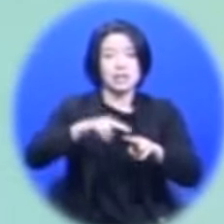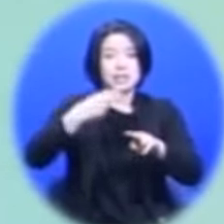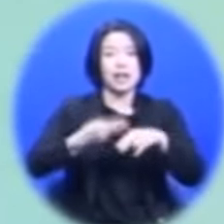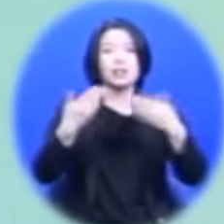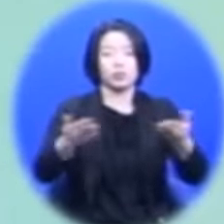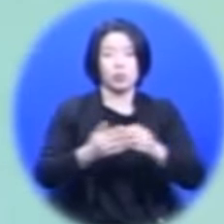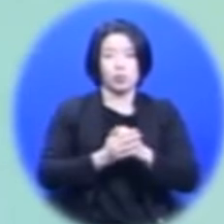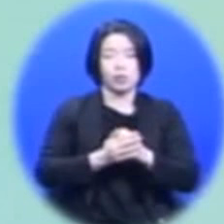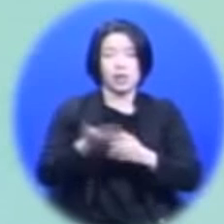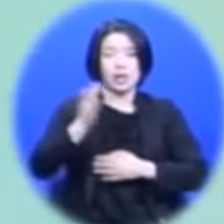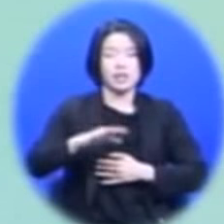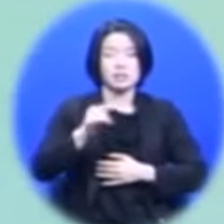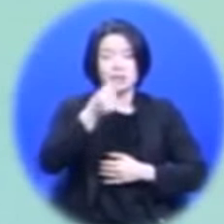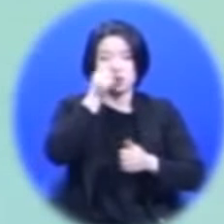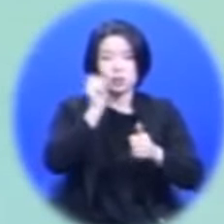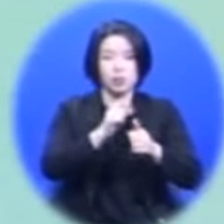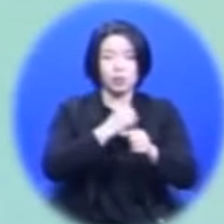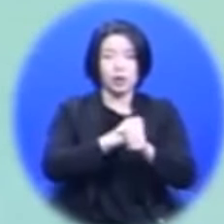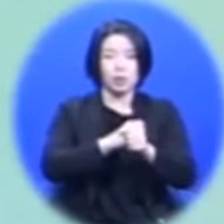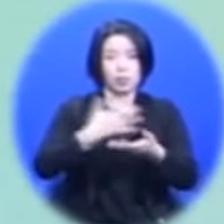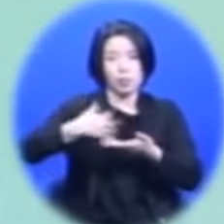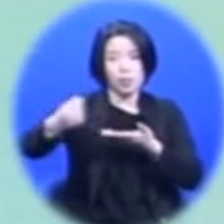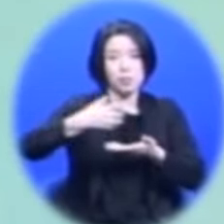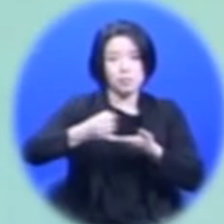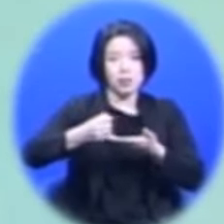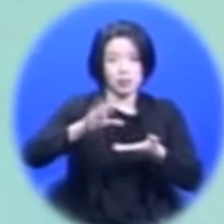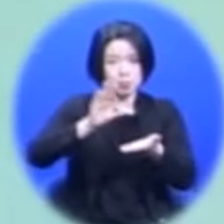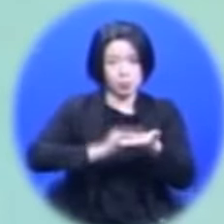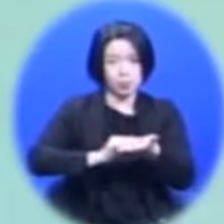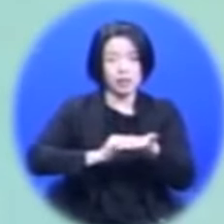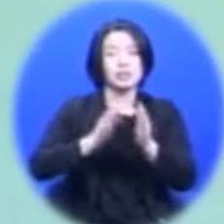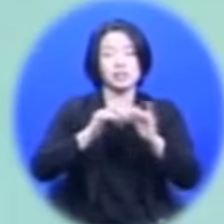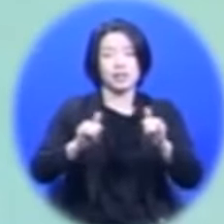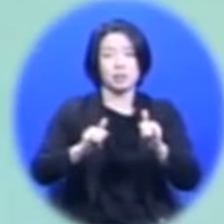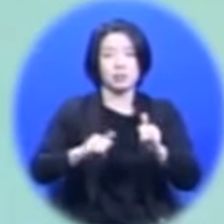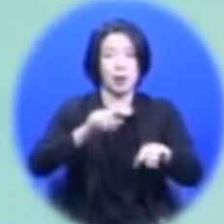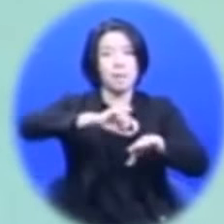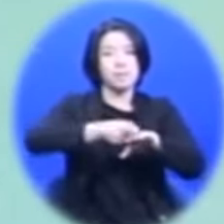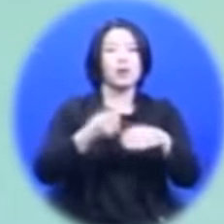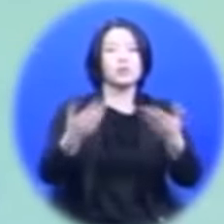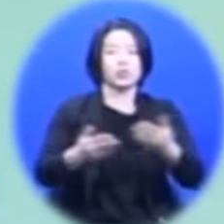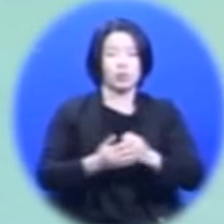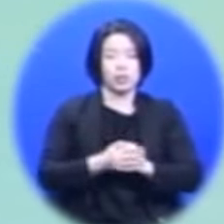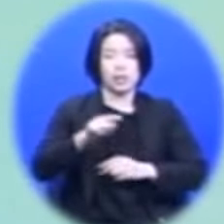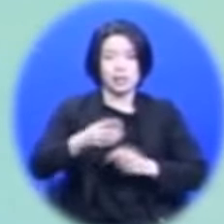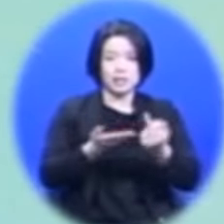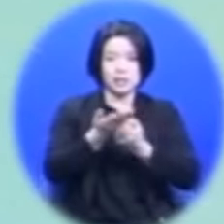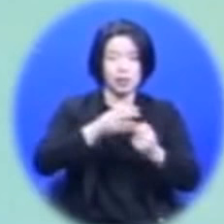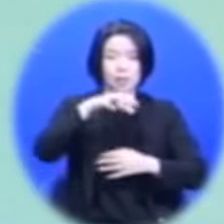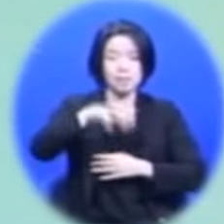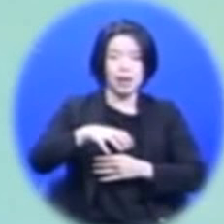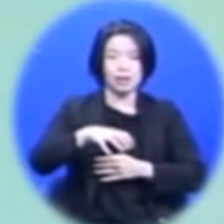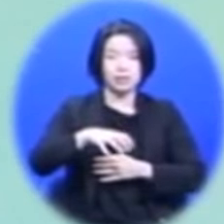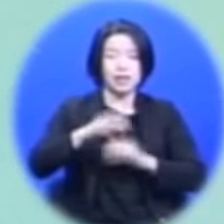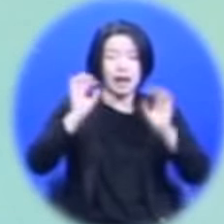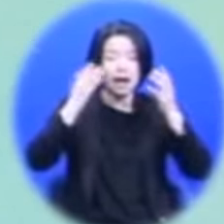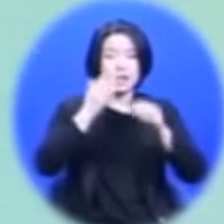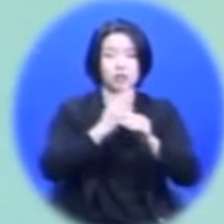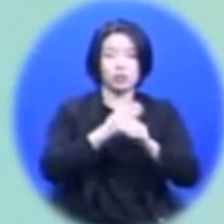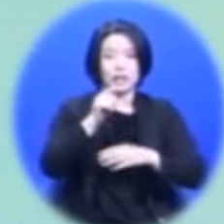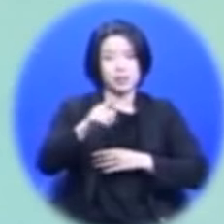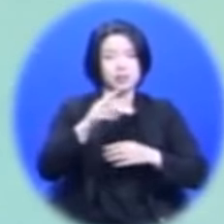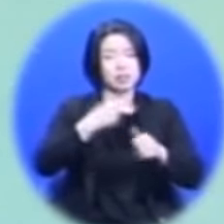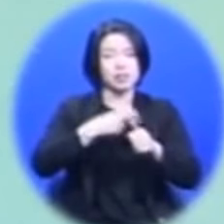하고 딱지를 뺏긴 아이는 내가 벌을 줄 것이라. 이 섬마을 아이 중에 아주 정말 그